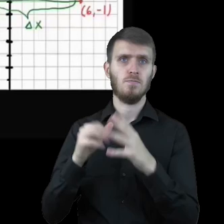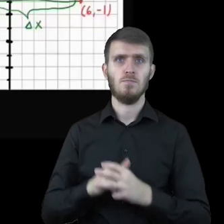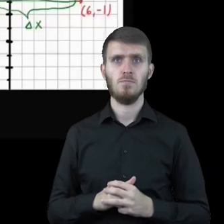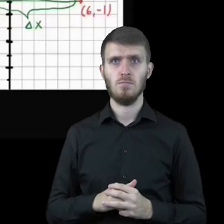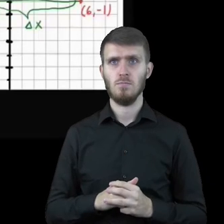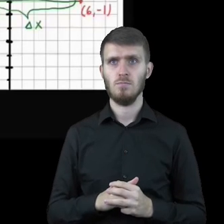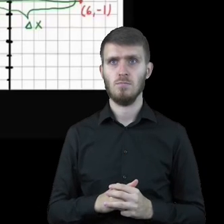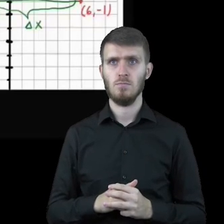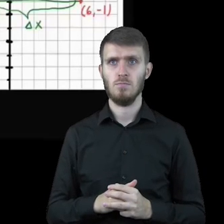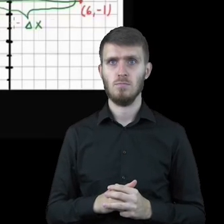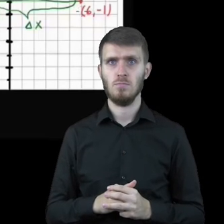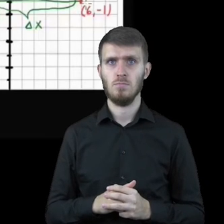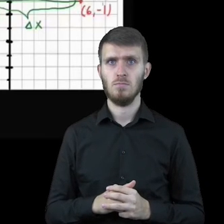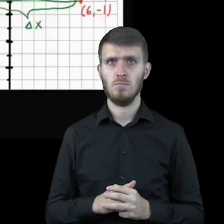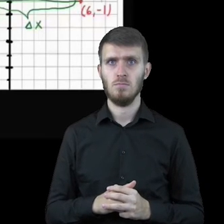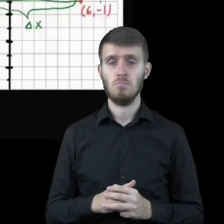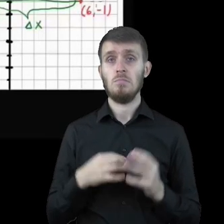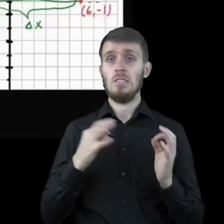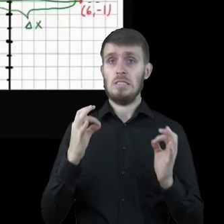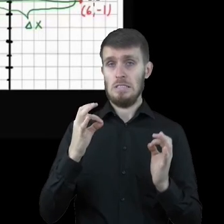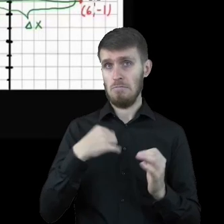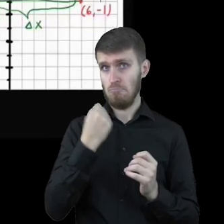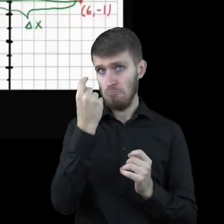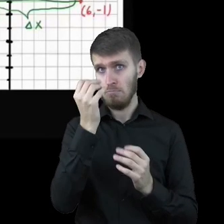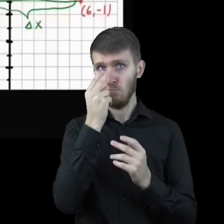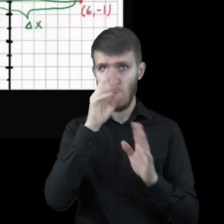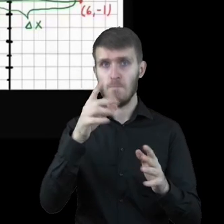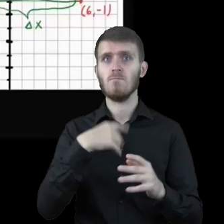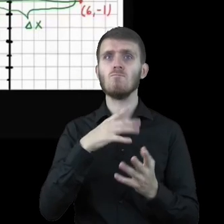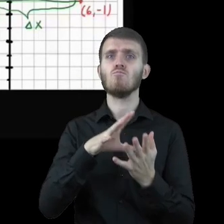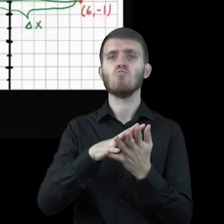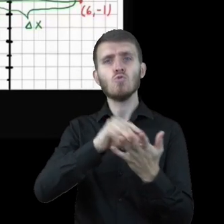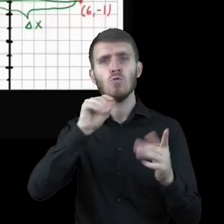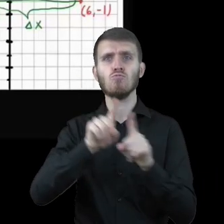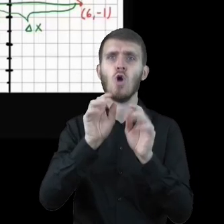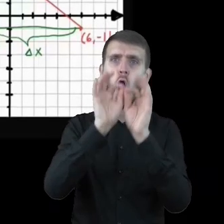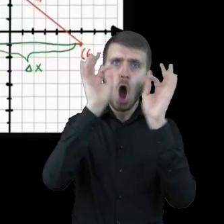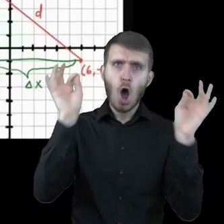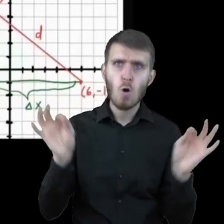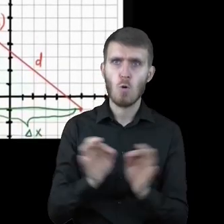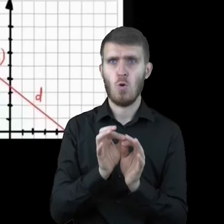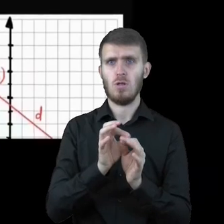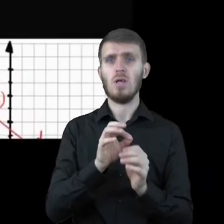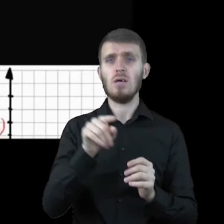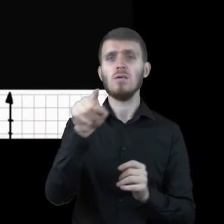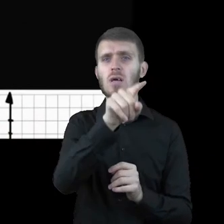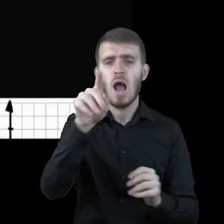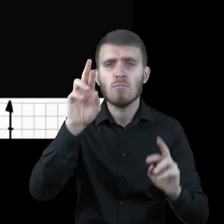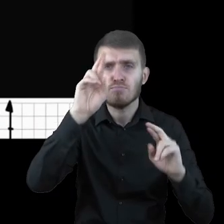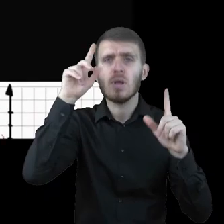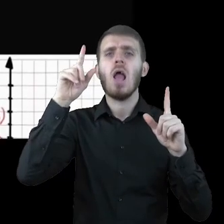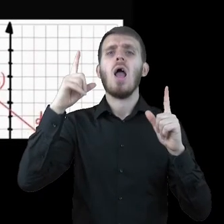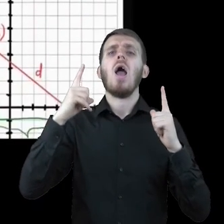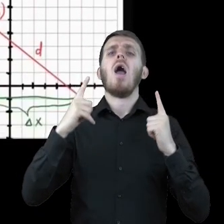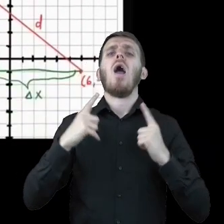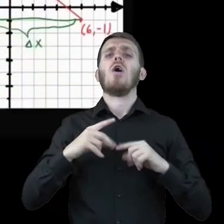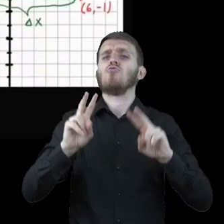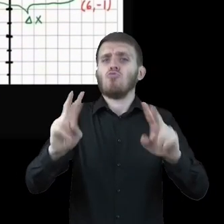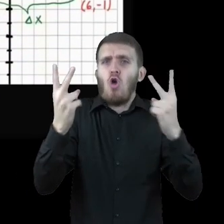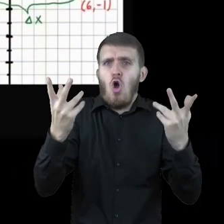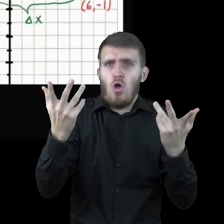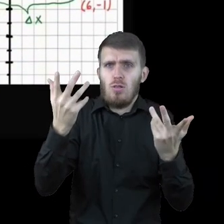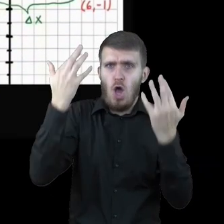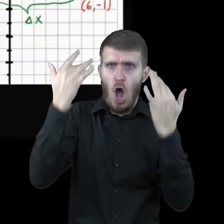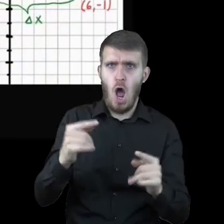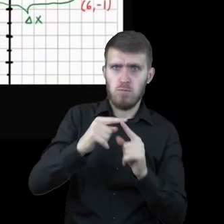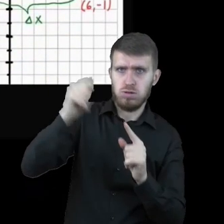10. No dobrze, no i teraz może podam ogólny wzór, który chyba już